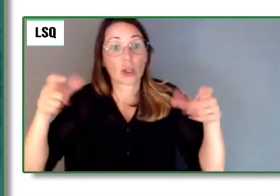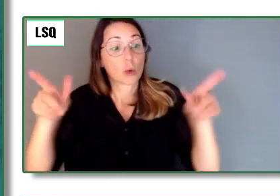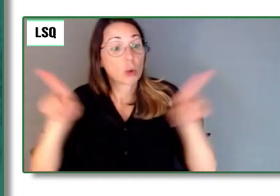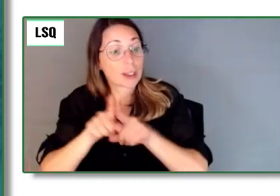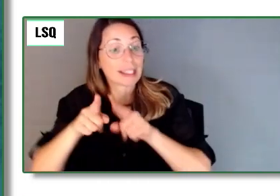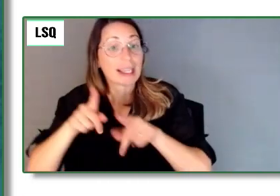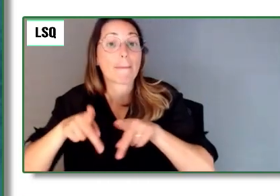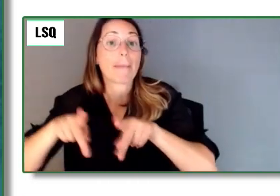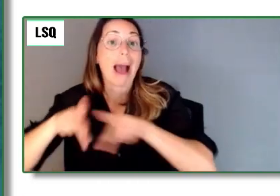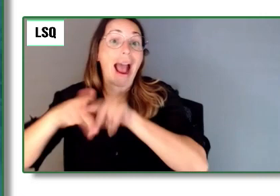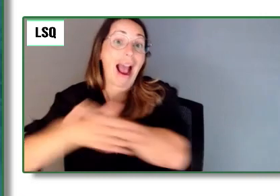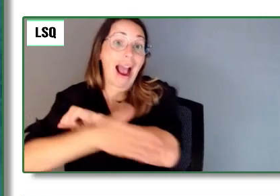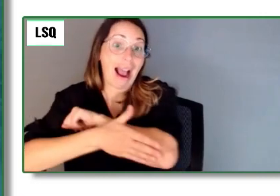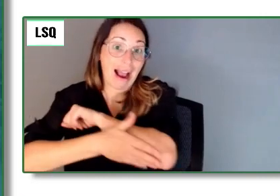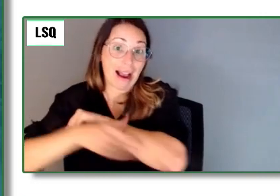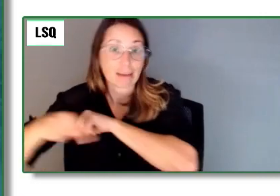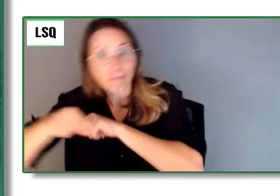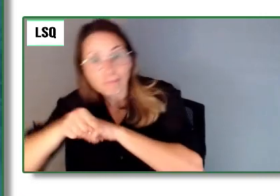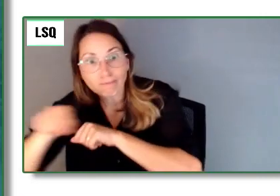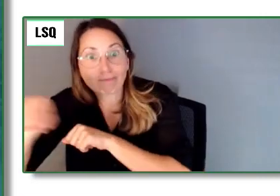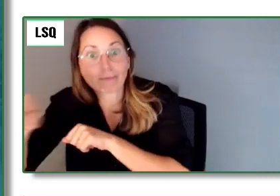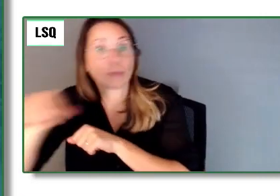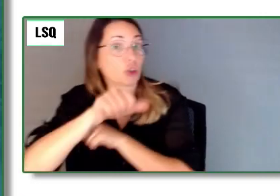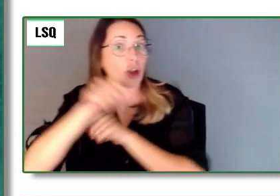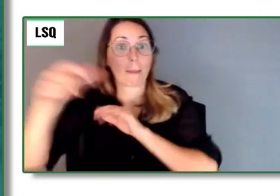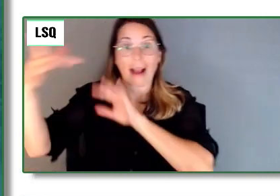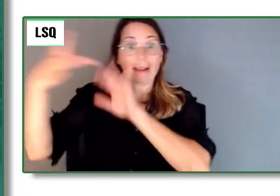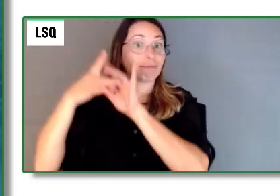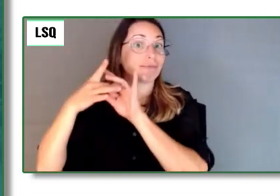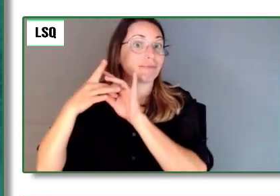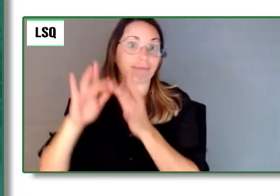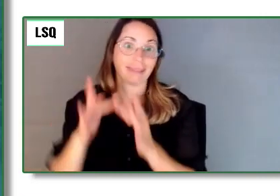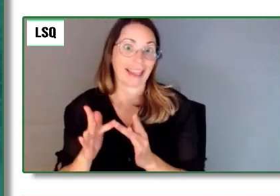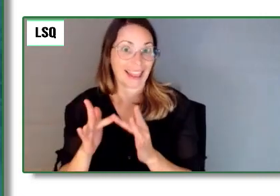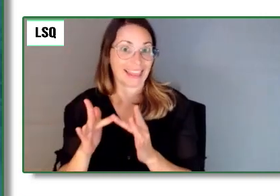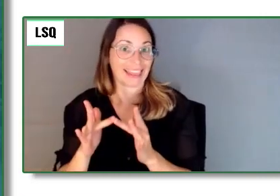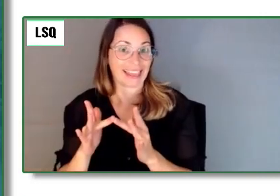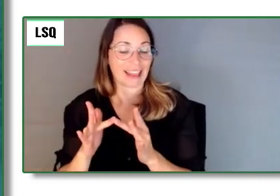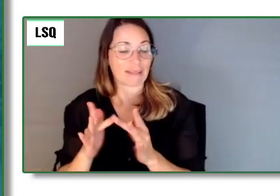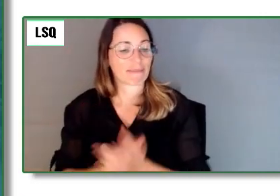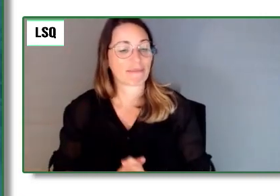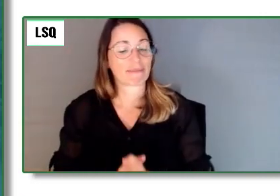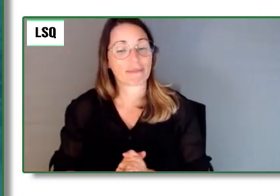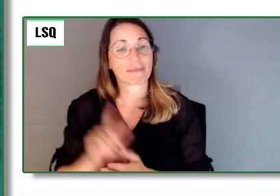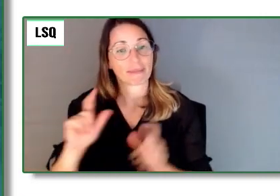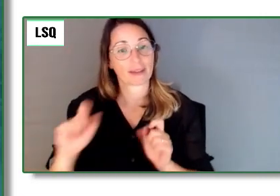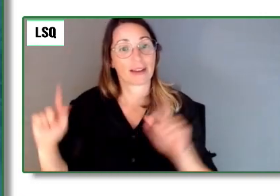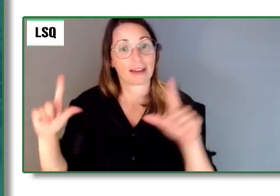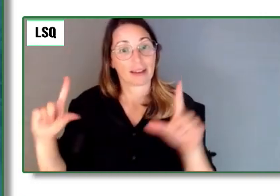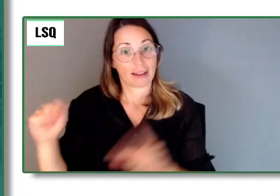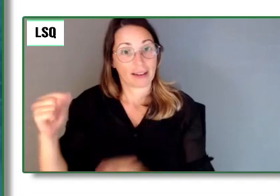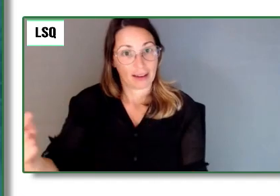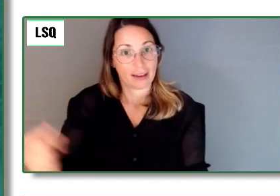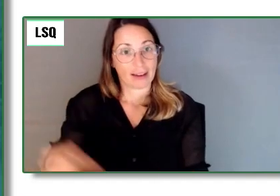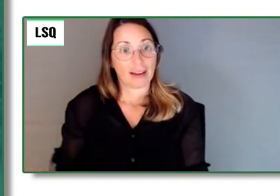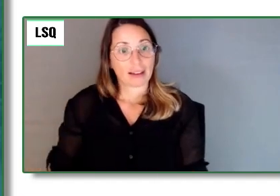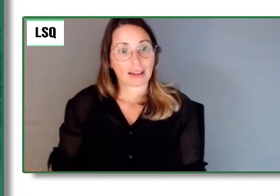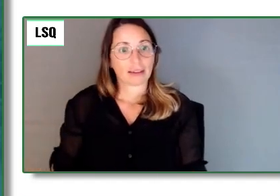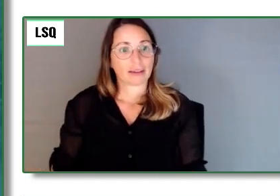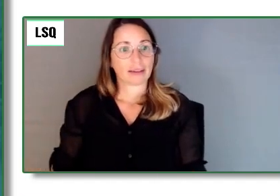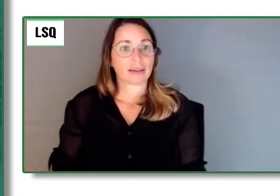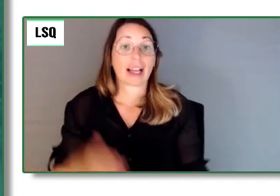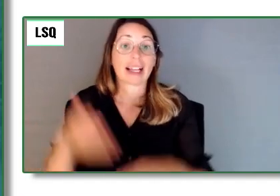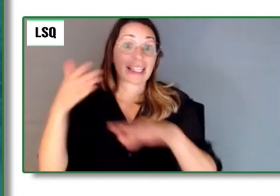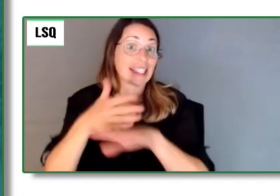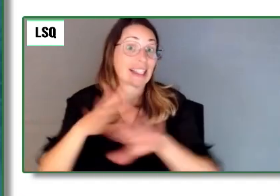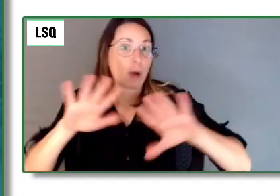Ensuite, accessible par le design. C'est ici qu'on rehausse l'accessibilité. Donc, il y a le besoin d'avoir des appareils